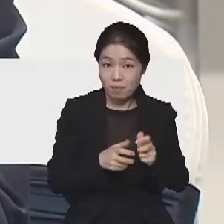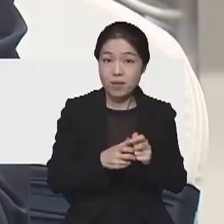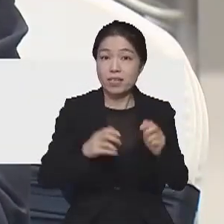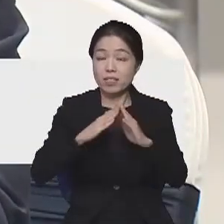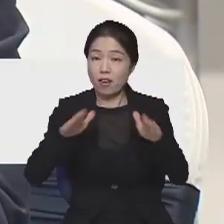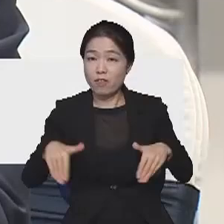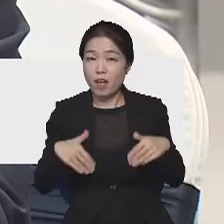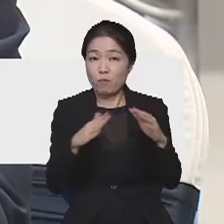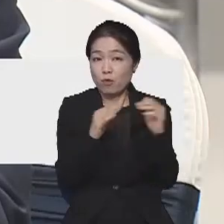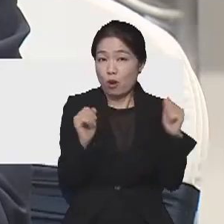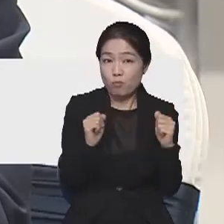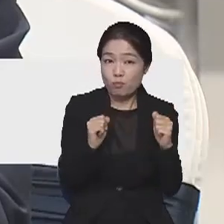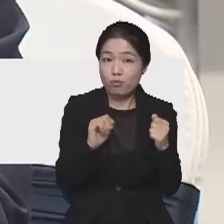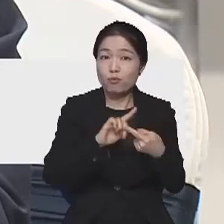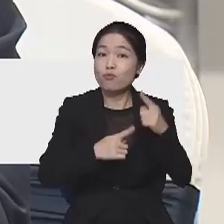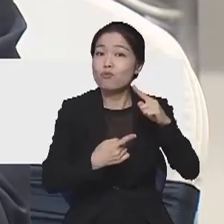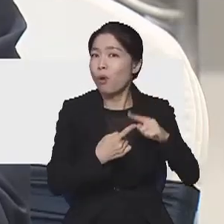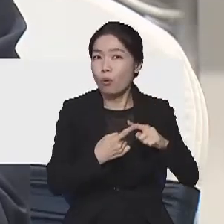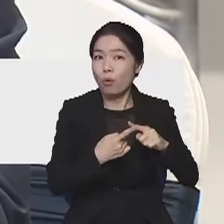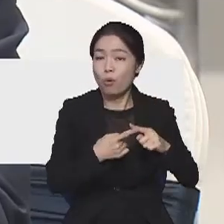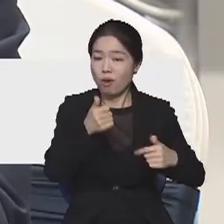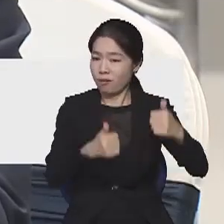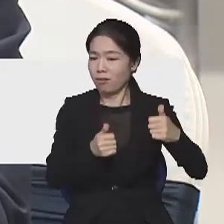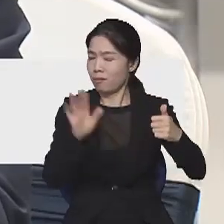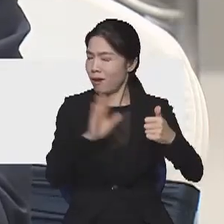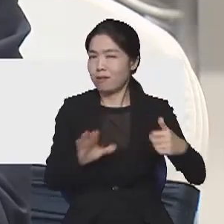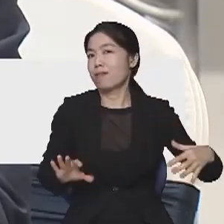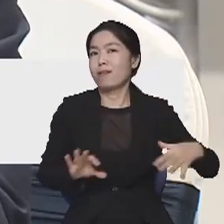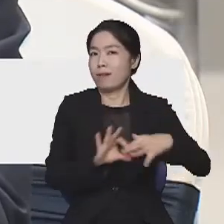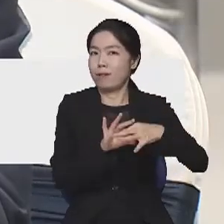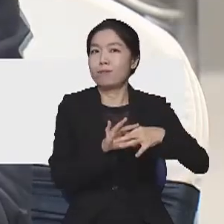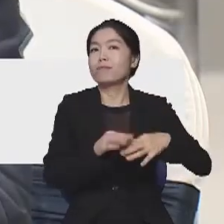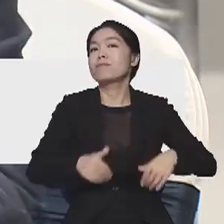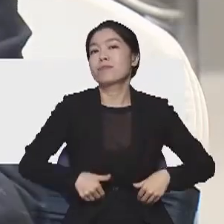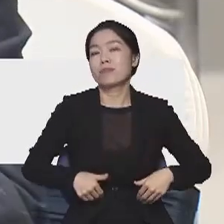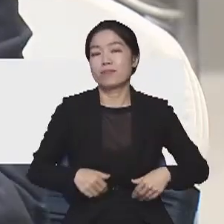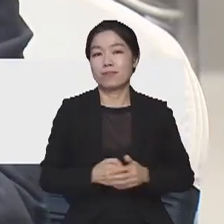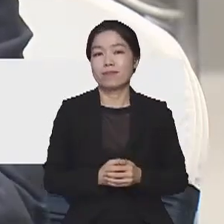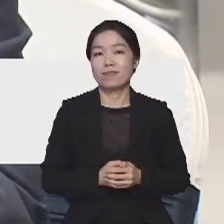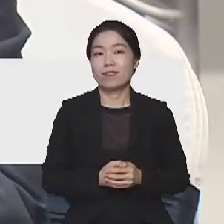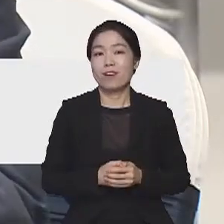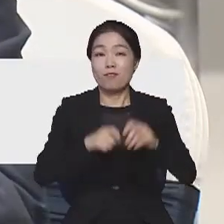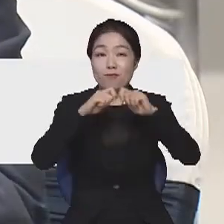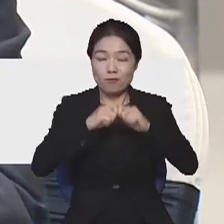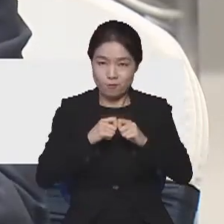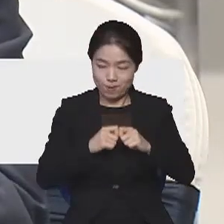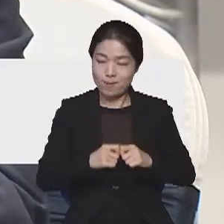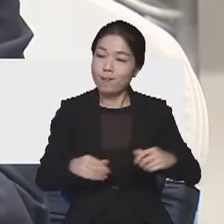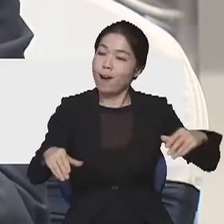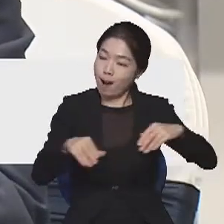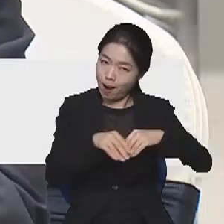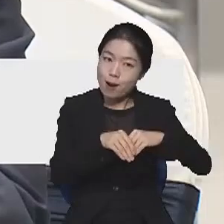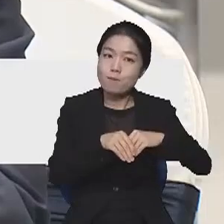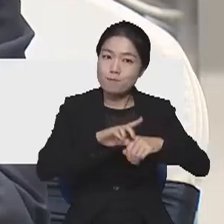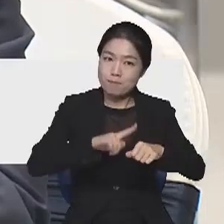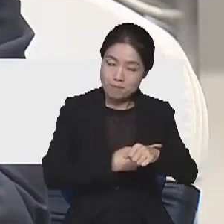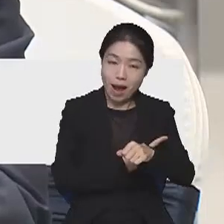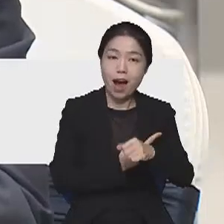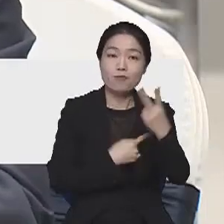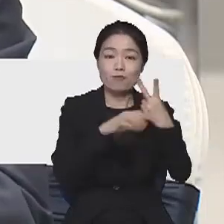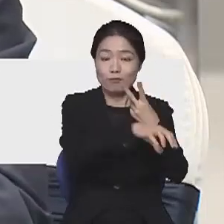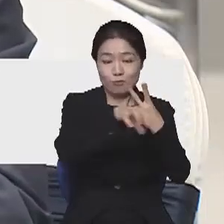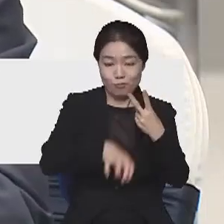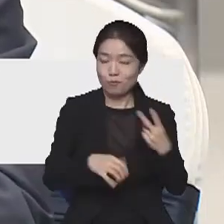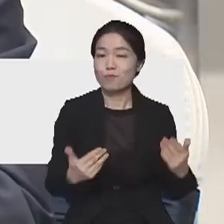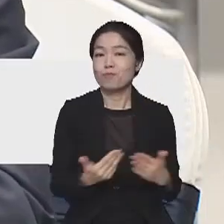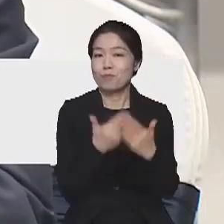전라남도와 전라북도는 서로 보안 관계에 있지 서로 경쟁 관계가 아닙니다. 구체적으로 협력해 나가면은 양 지역